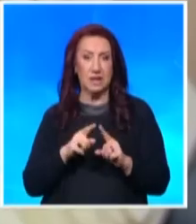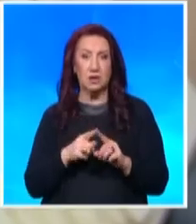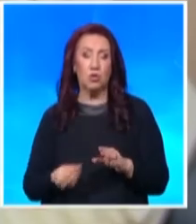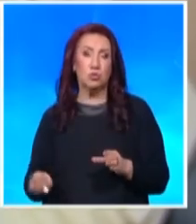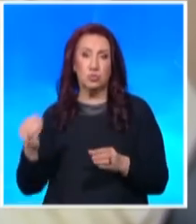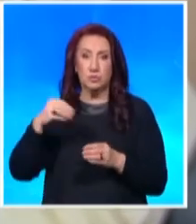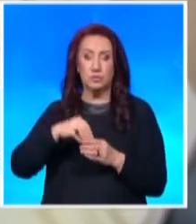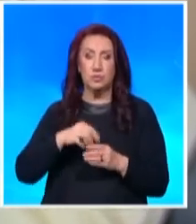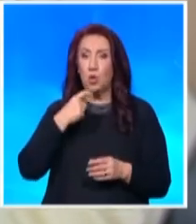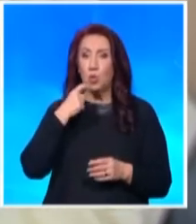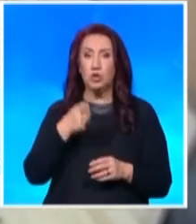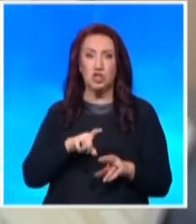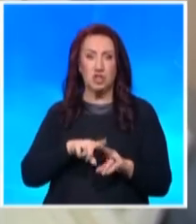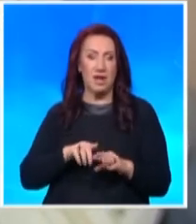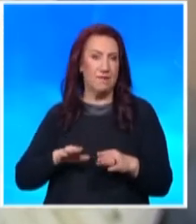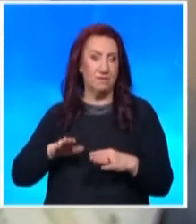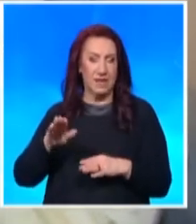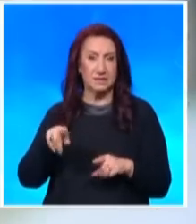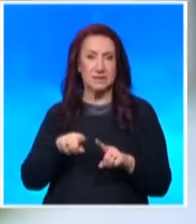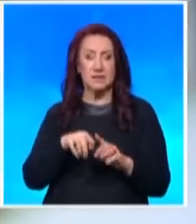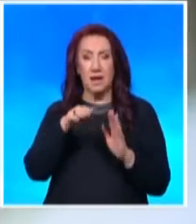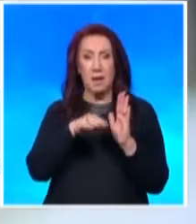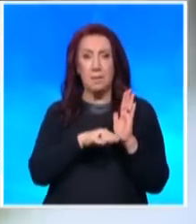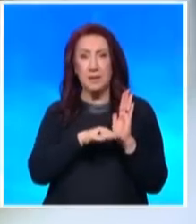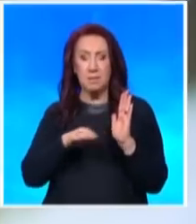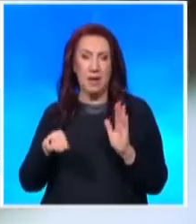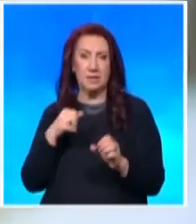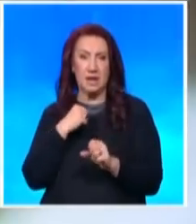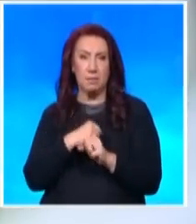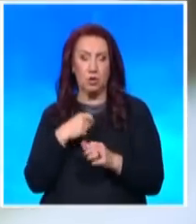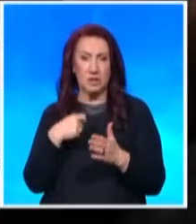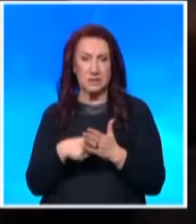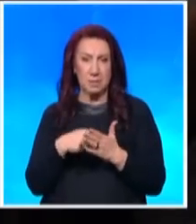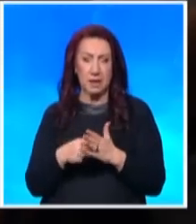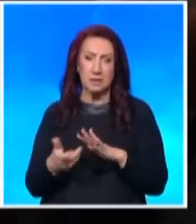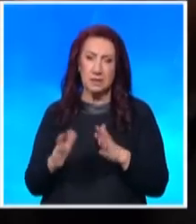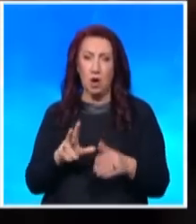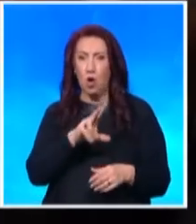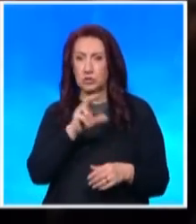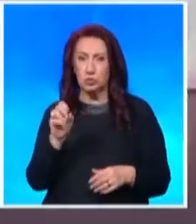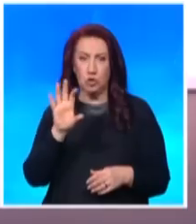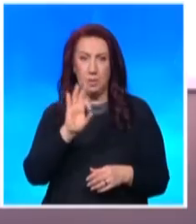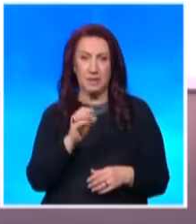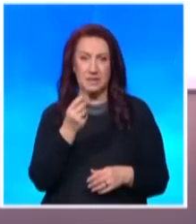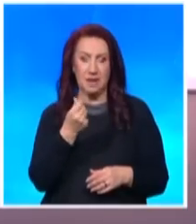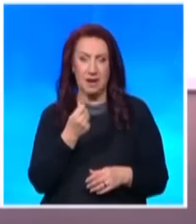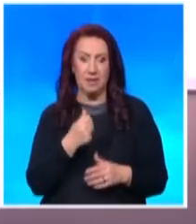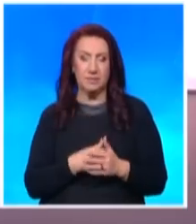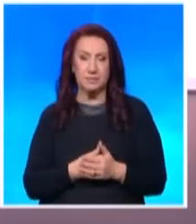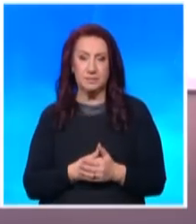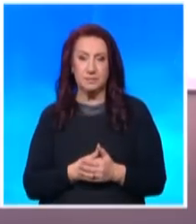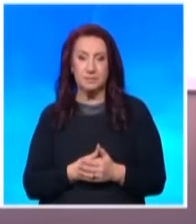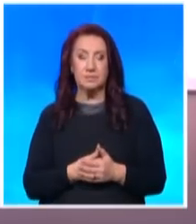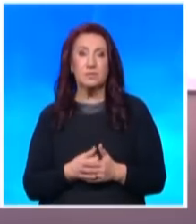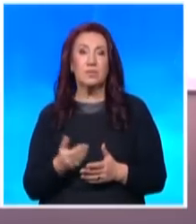годишната инфлация и минимална работна заплата от поне 850 лева. И още за